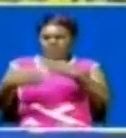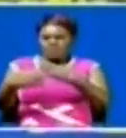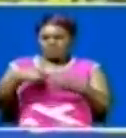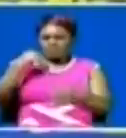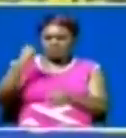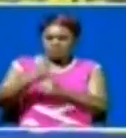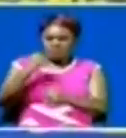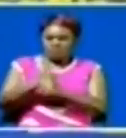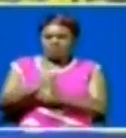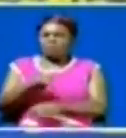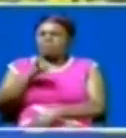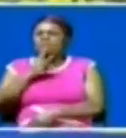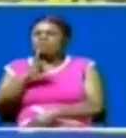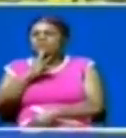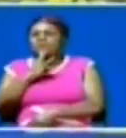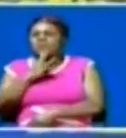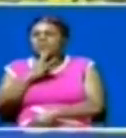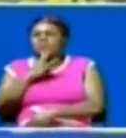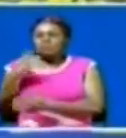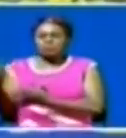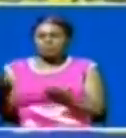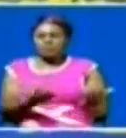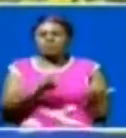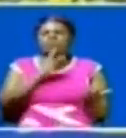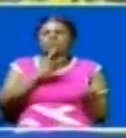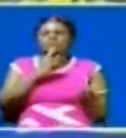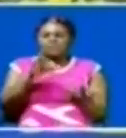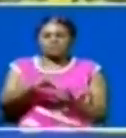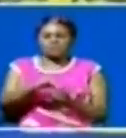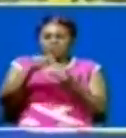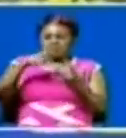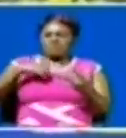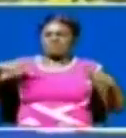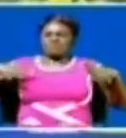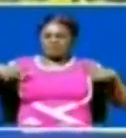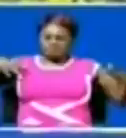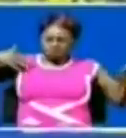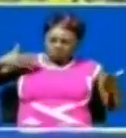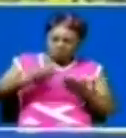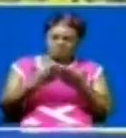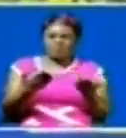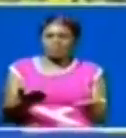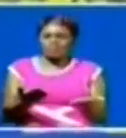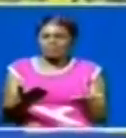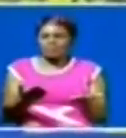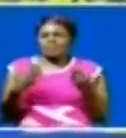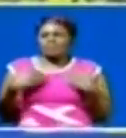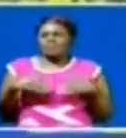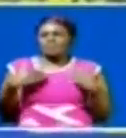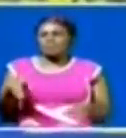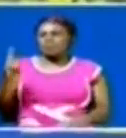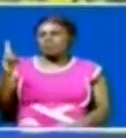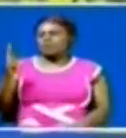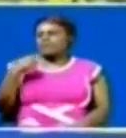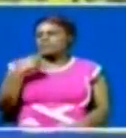nilifanya kazi ya maji kuletea wananchi sana, ile ninajivunia mpaka wakati huu. Bado watu wa Rongai